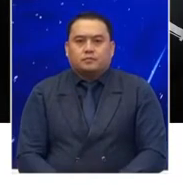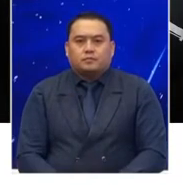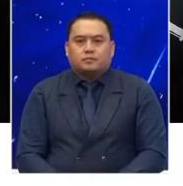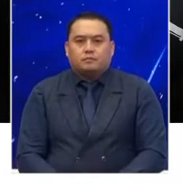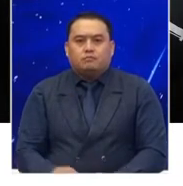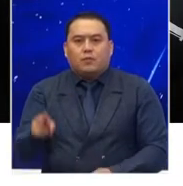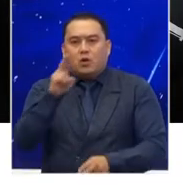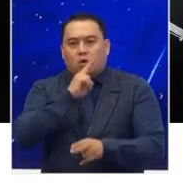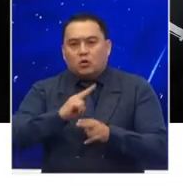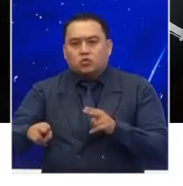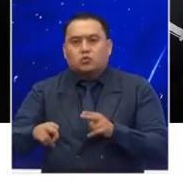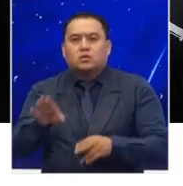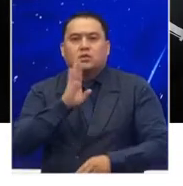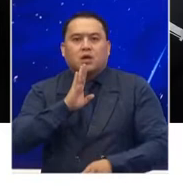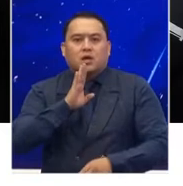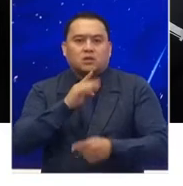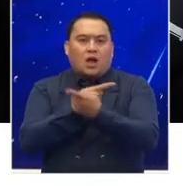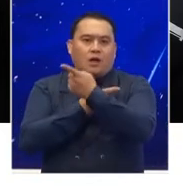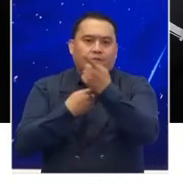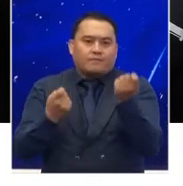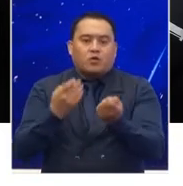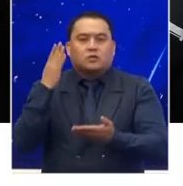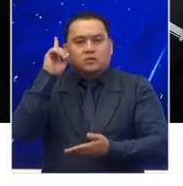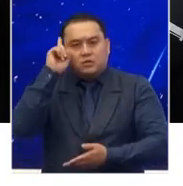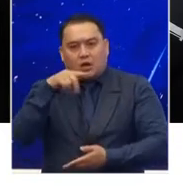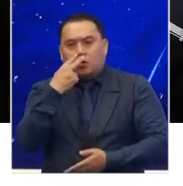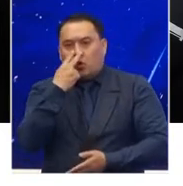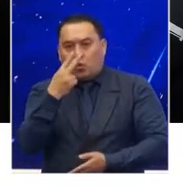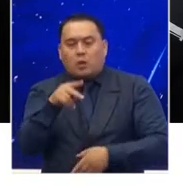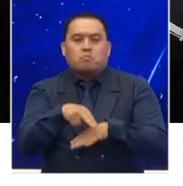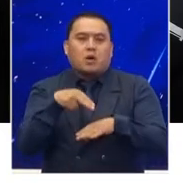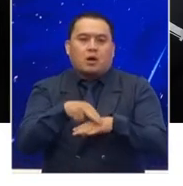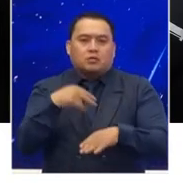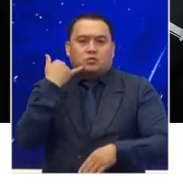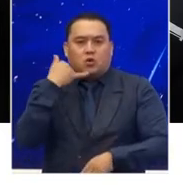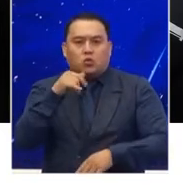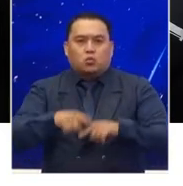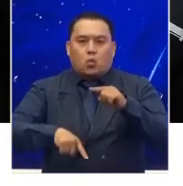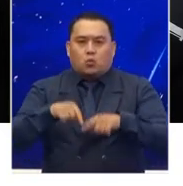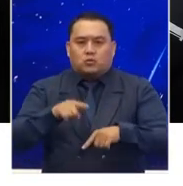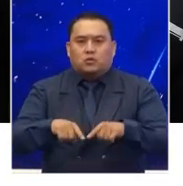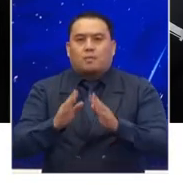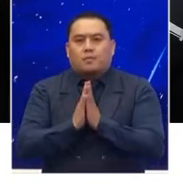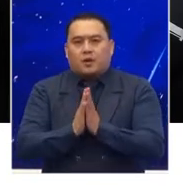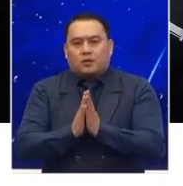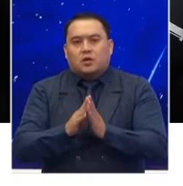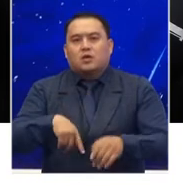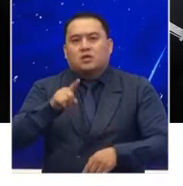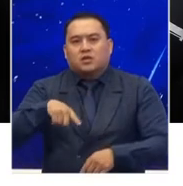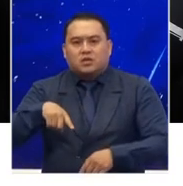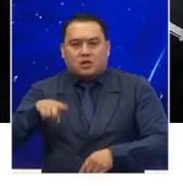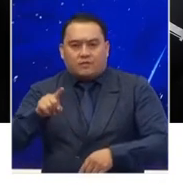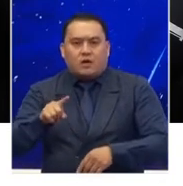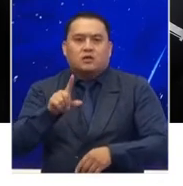Із-түзсіз жоғалып кеткен осы бойжеткен туралы қандай да бір деректер білгендер болса, полиция қызметіне немесе туыстарына хабарласуларыңызды өтінеді.